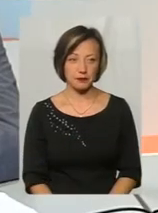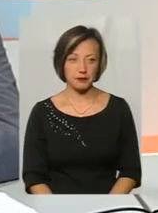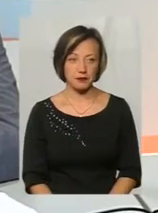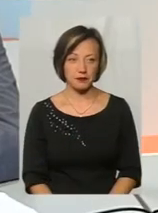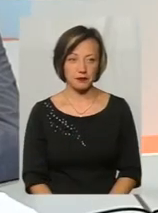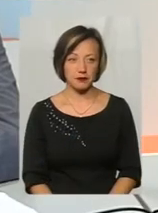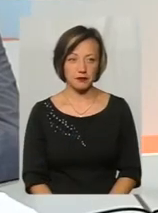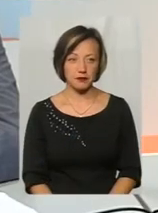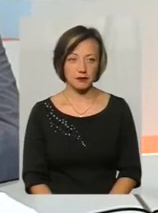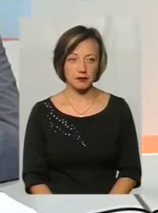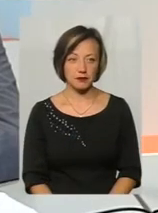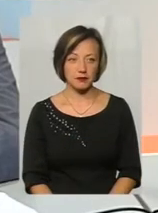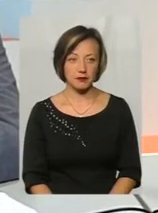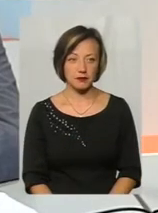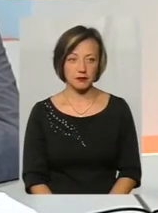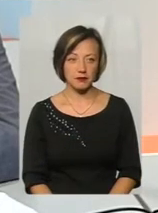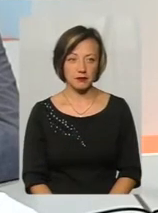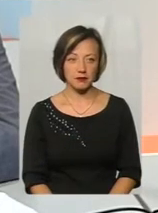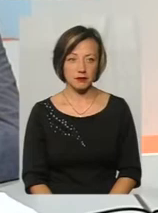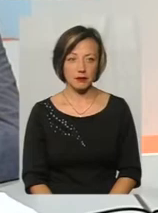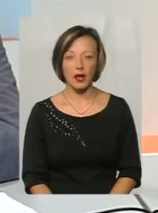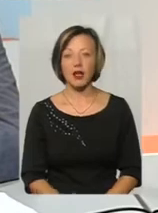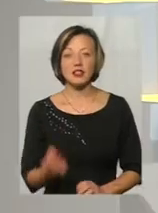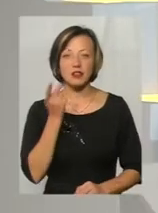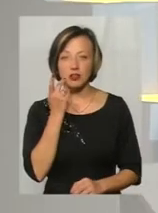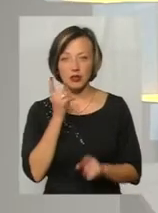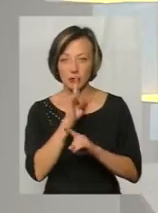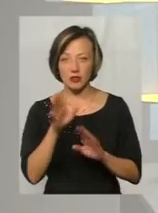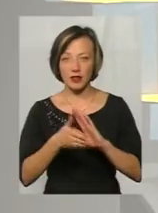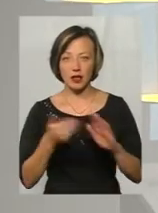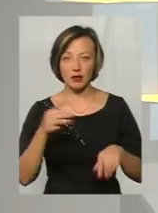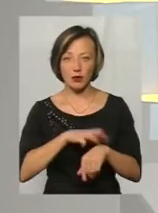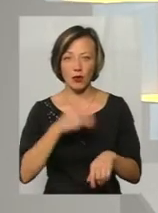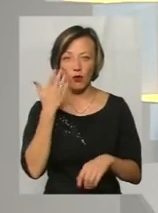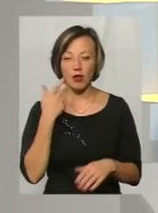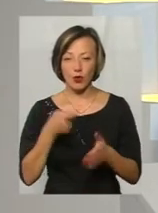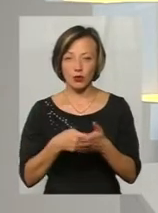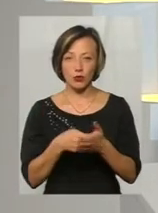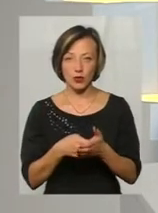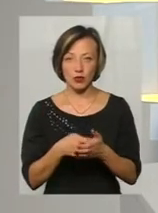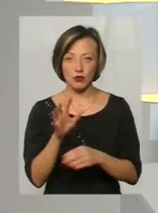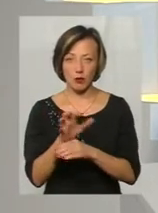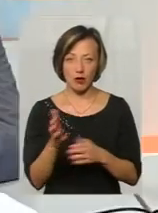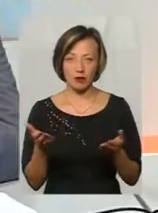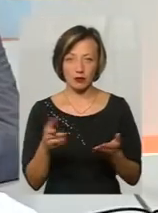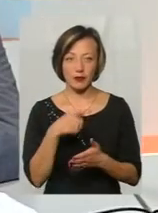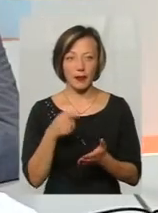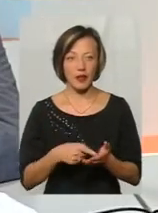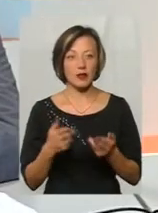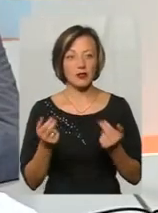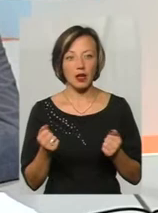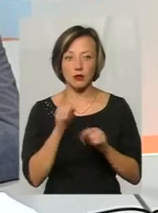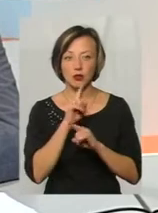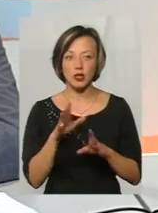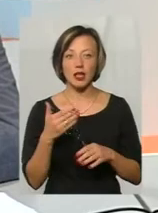довести, прежде всього. Але кожен раз також не будеш викликати правоохоронні органи, коли хтось годує собаку, так? Ну, не